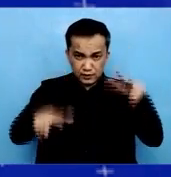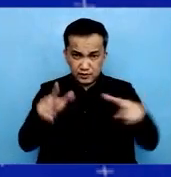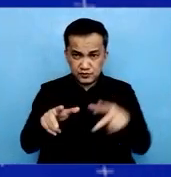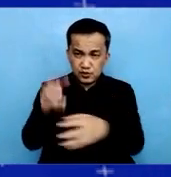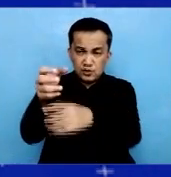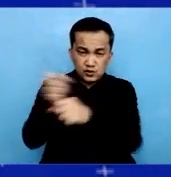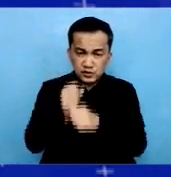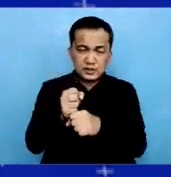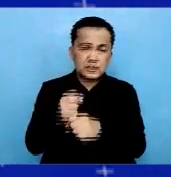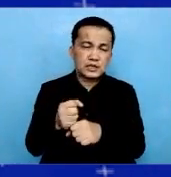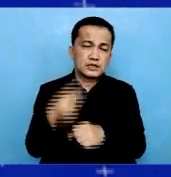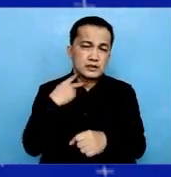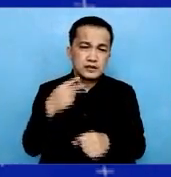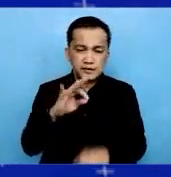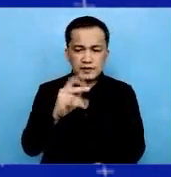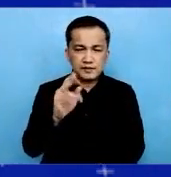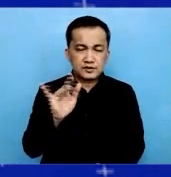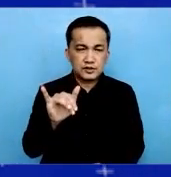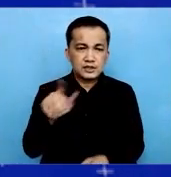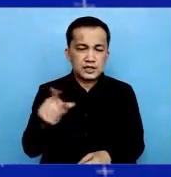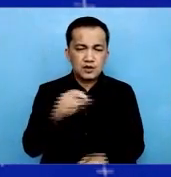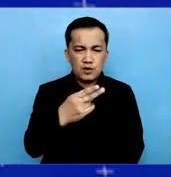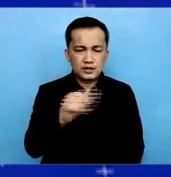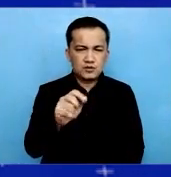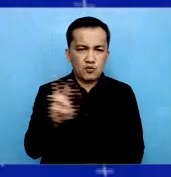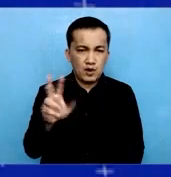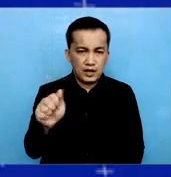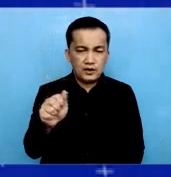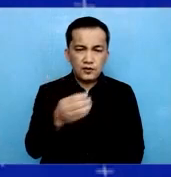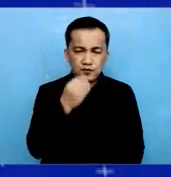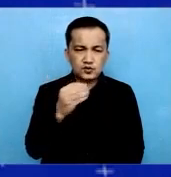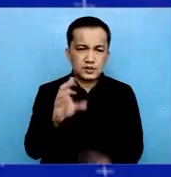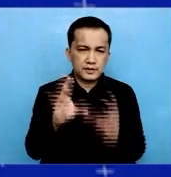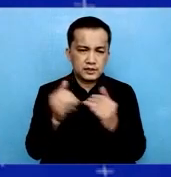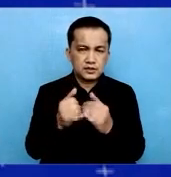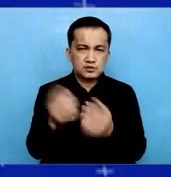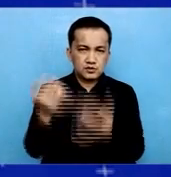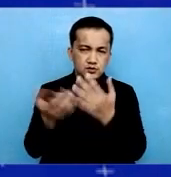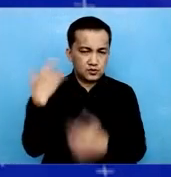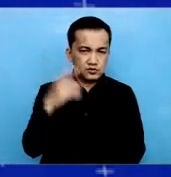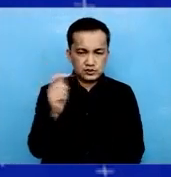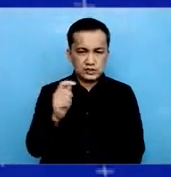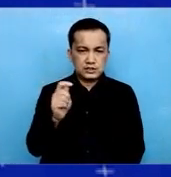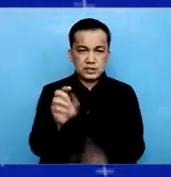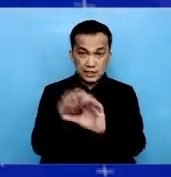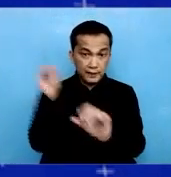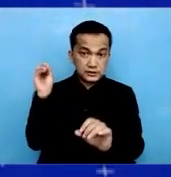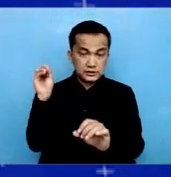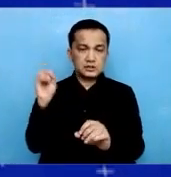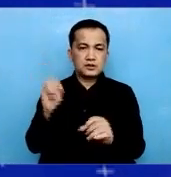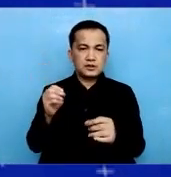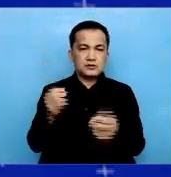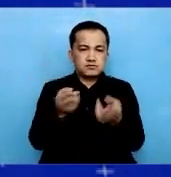pabrika ng Yanhua Foods Corporation matapos sumiklab ang sunog itong Martes. Sa labas ng gusali, naghilera ang